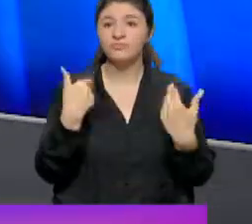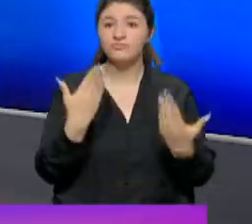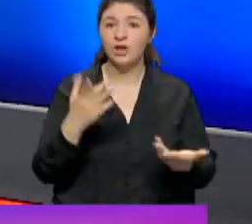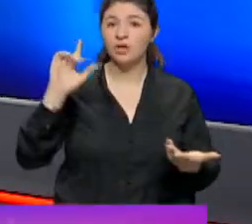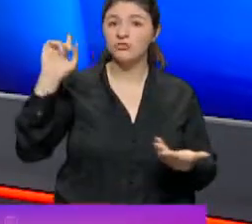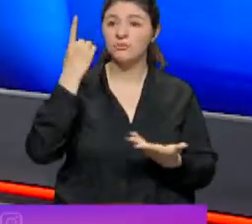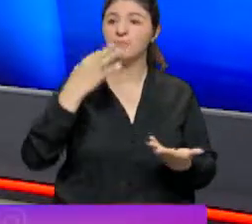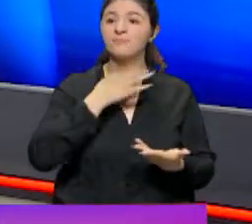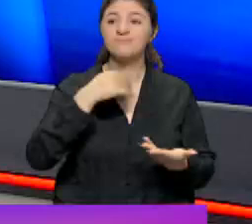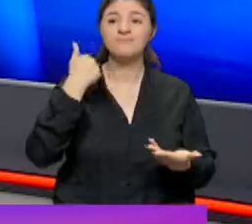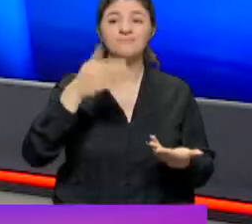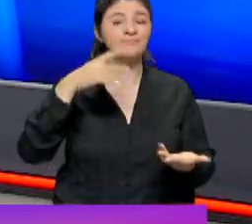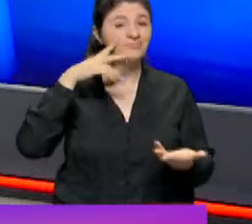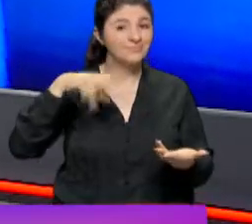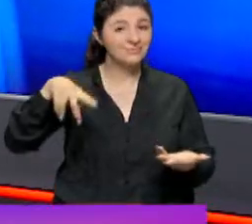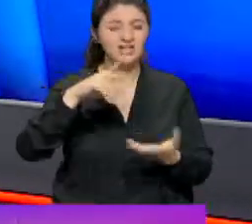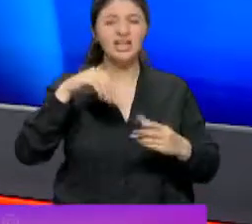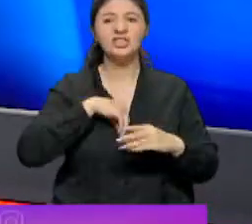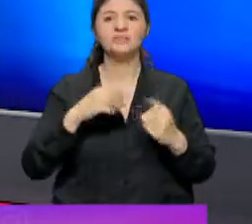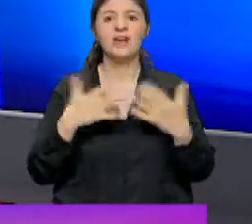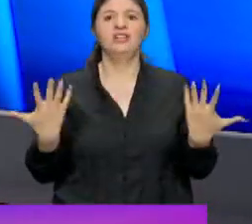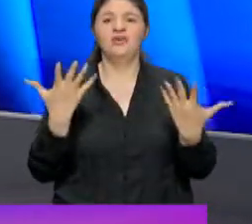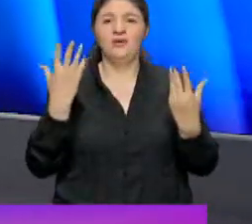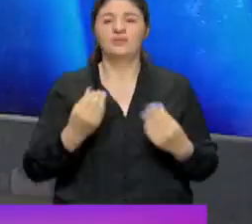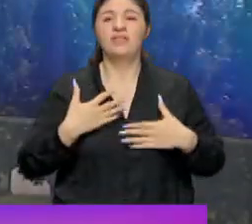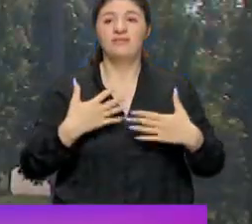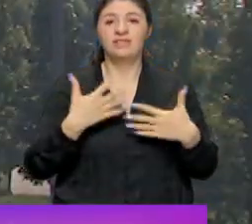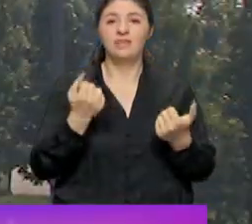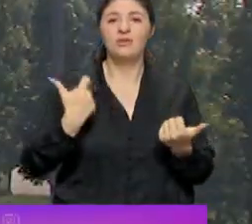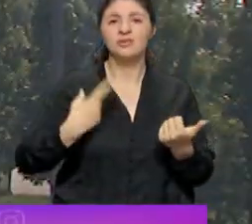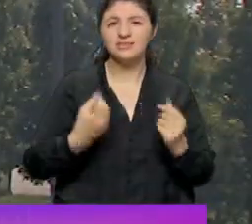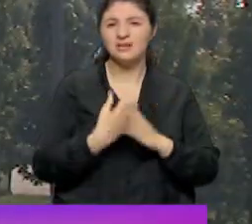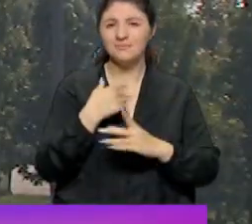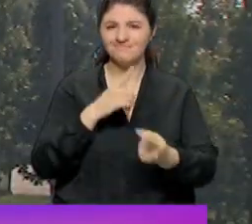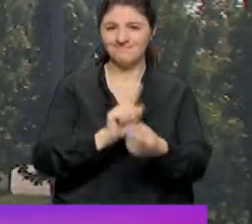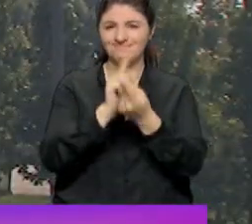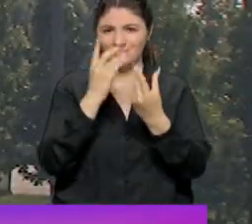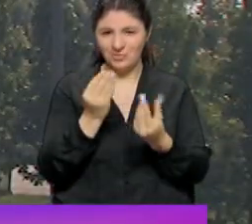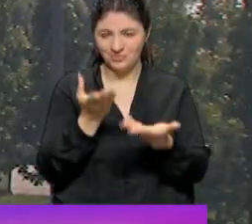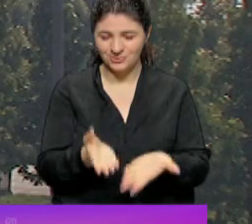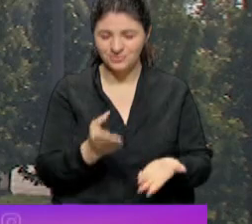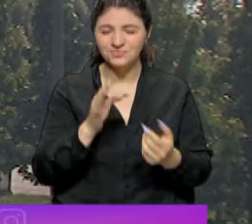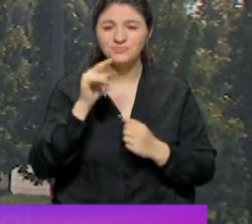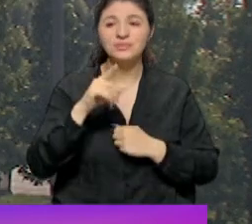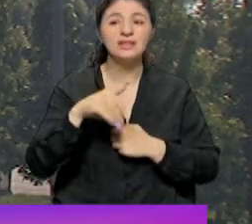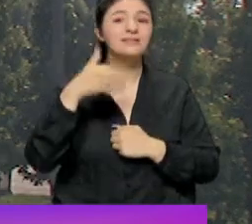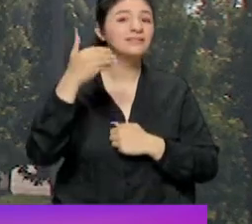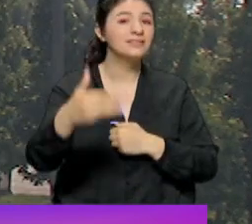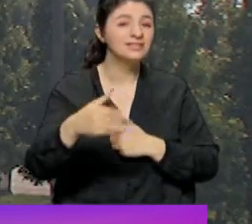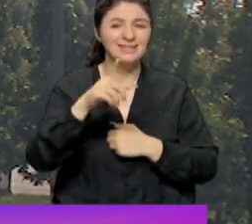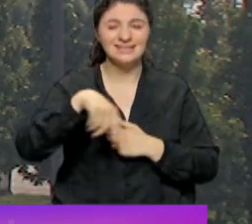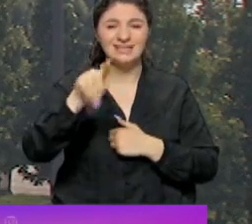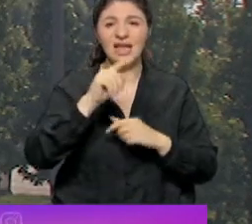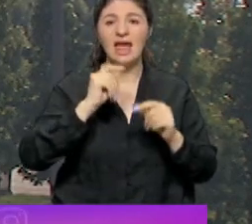yönetmenle rica ediyorum şöyle bir şöyle bakalım içimiz açılsın özel bir sabahta karşı karşı yüz Bunun dışında